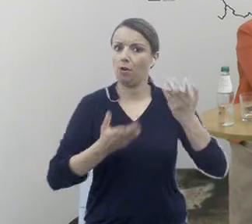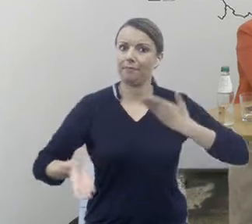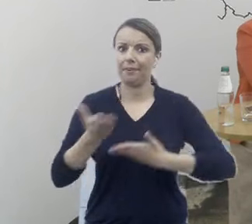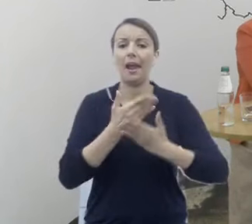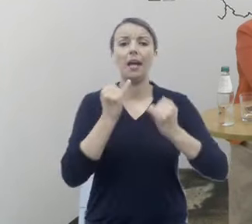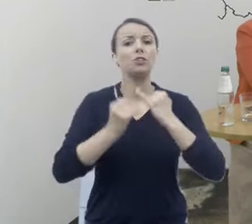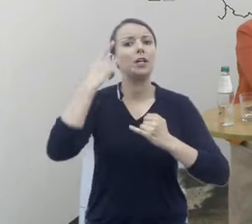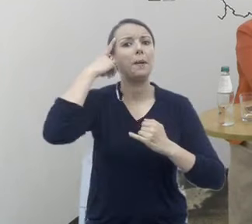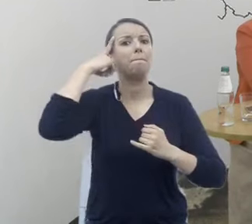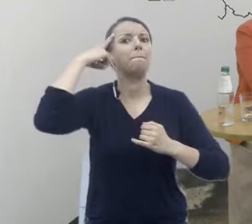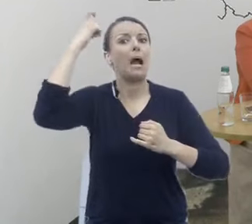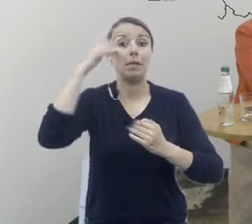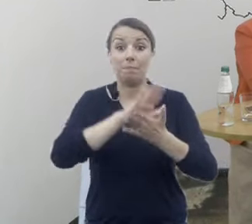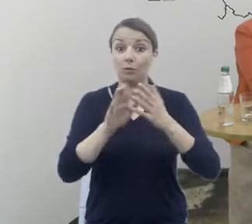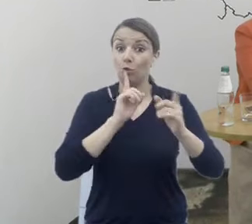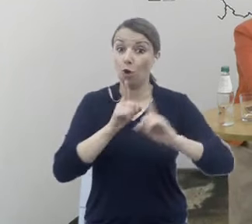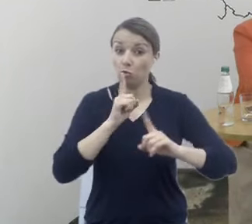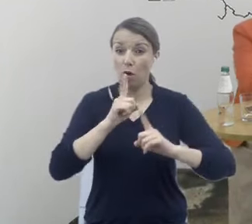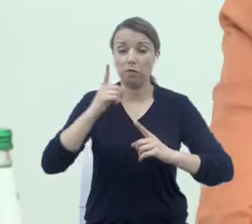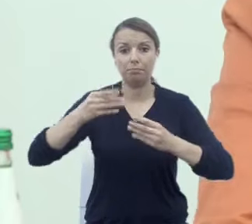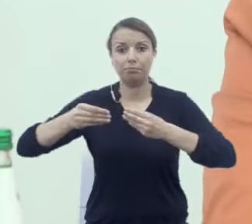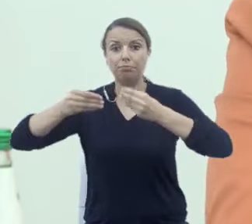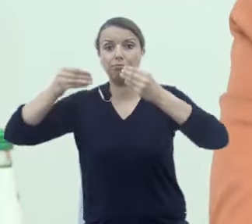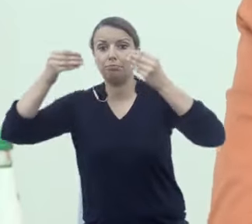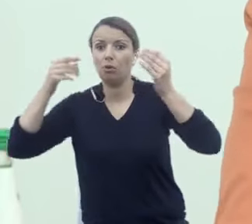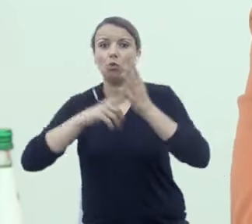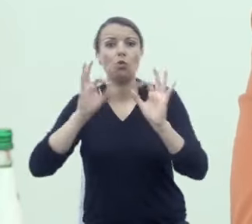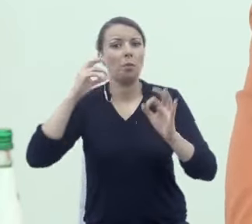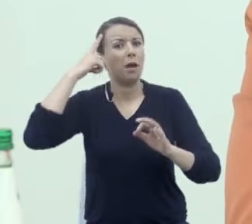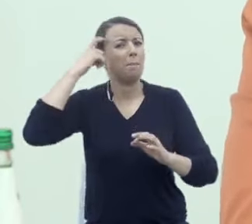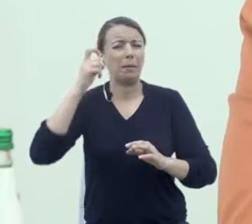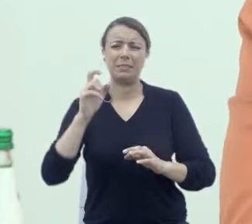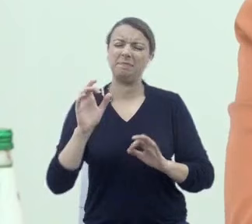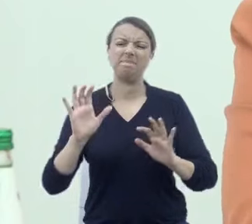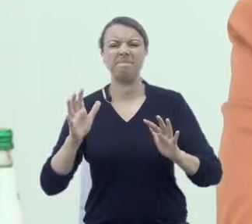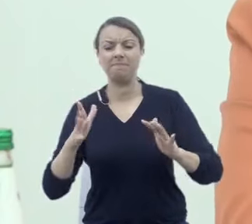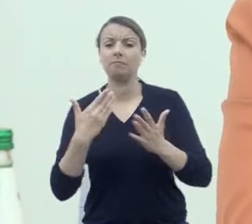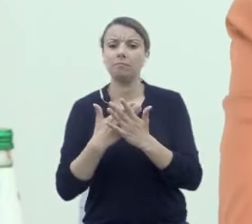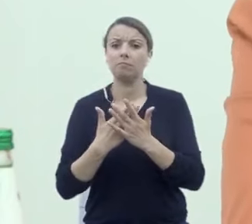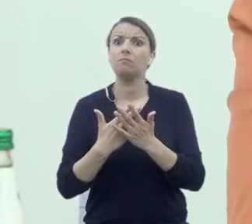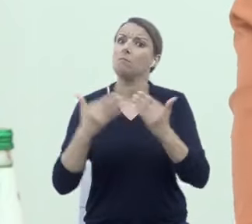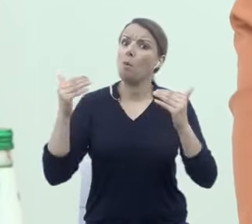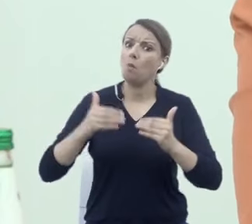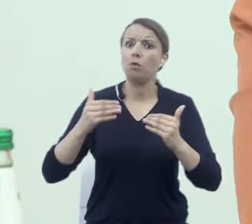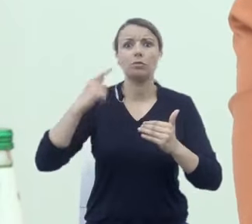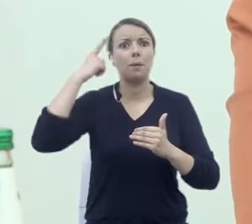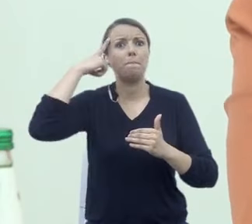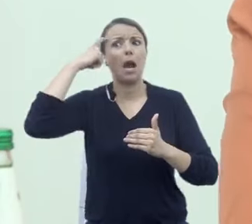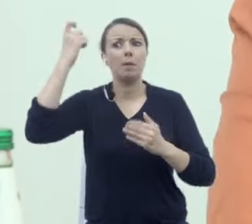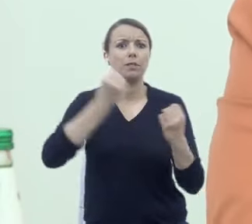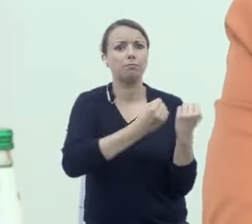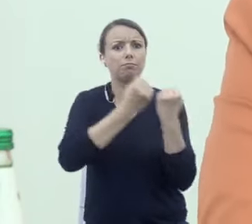bardzo niedobra pamięć. Może gdzieś tam wymeandrować w jakieś rejony, które mogą niekoniecznie być